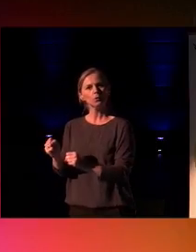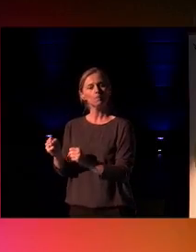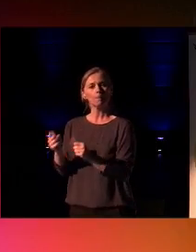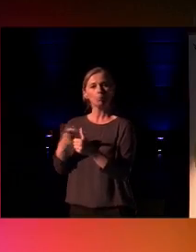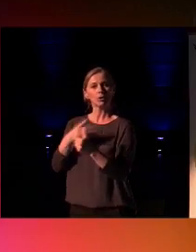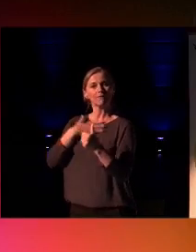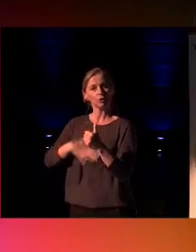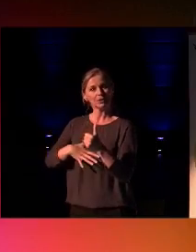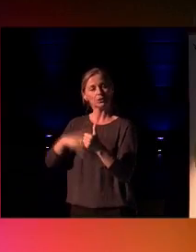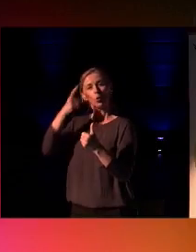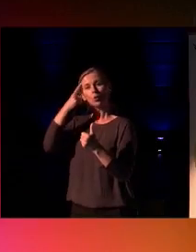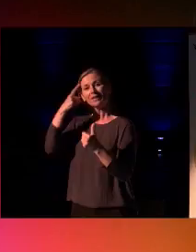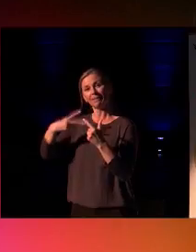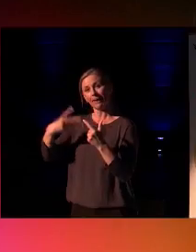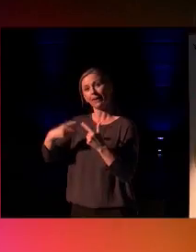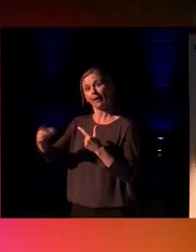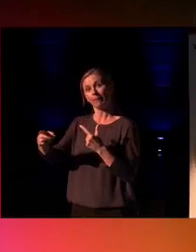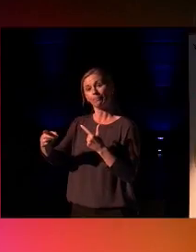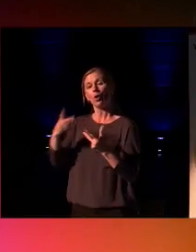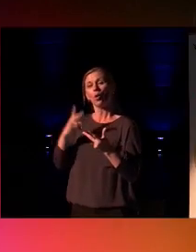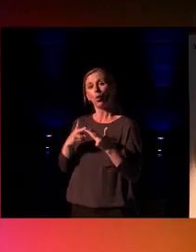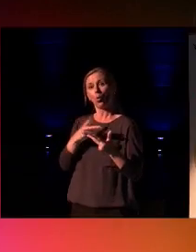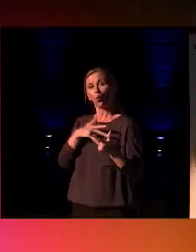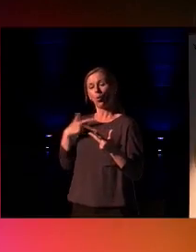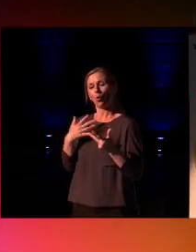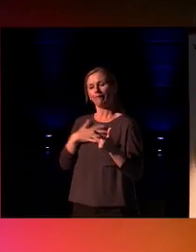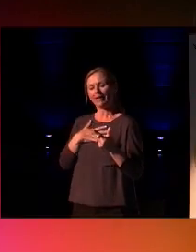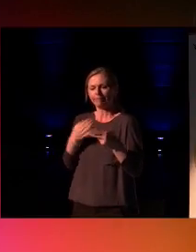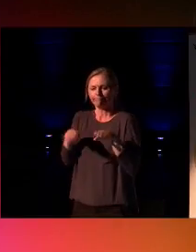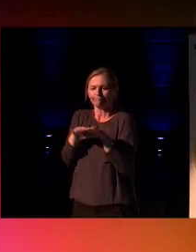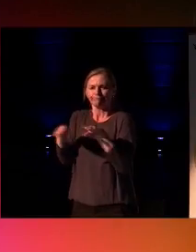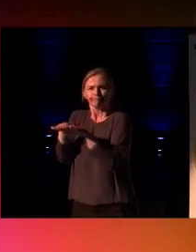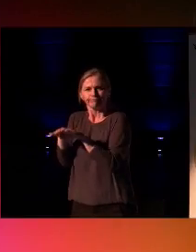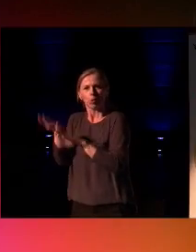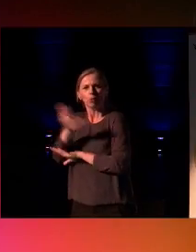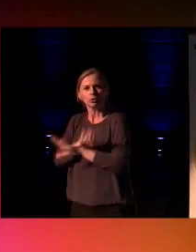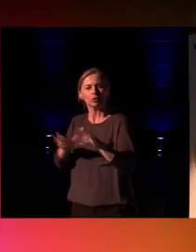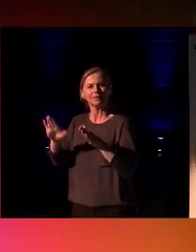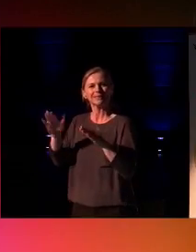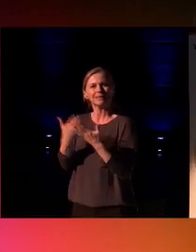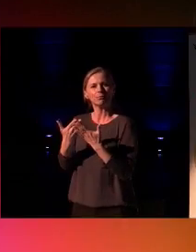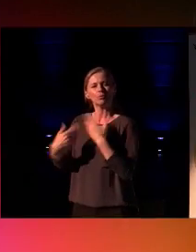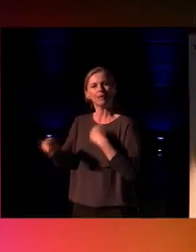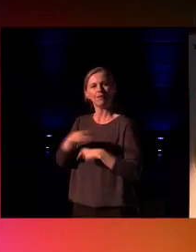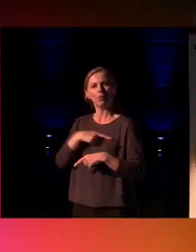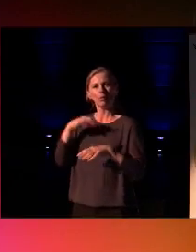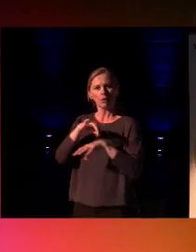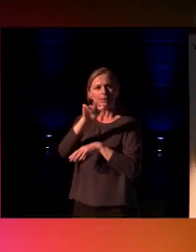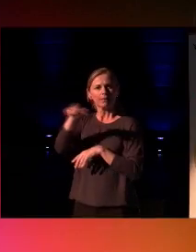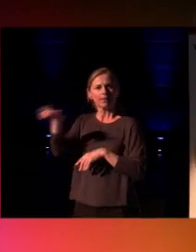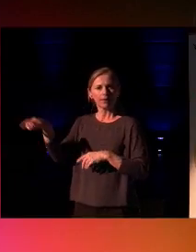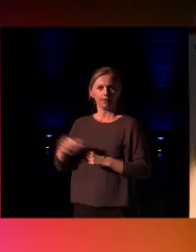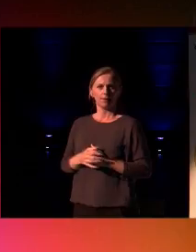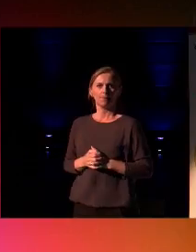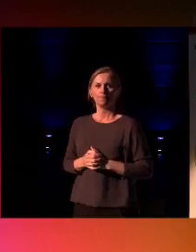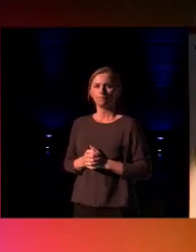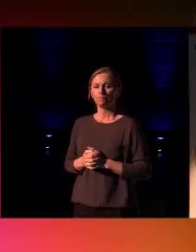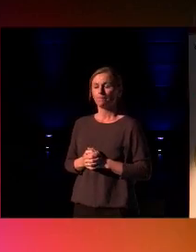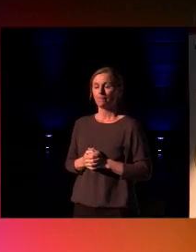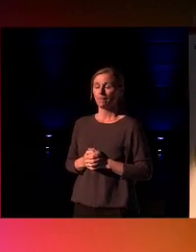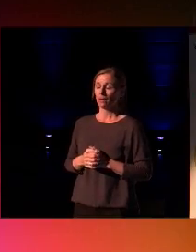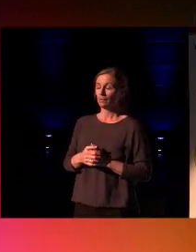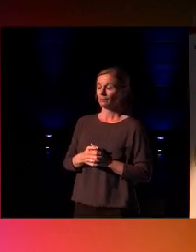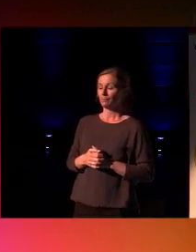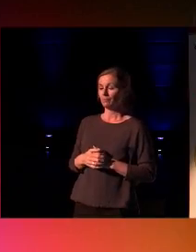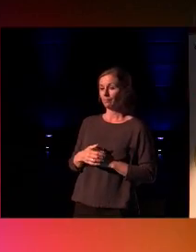både fysisk og kognitiv, og å skreddersy omsorgstilbud til pasientene våre. Det